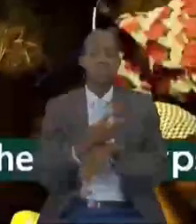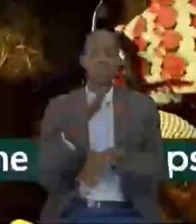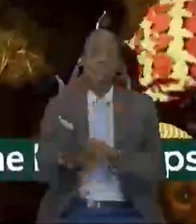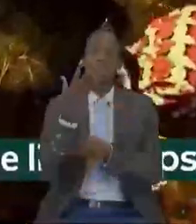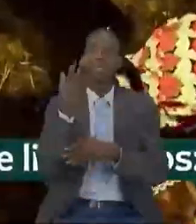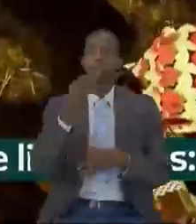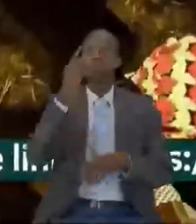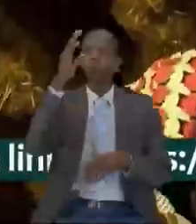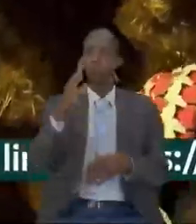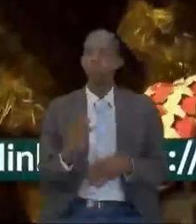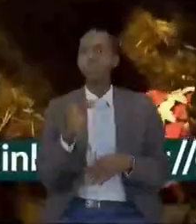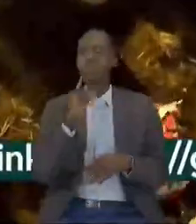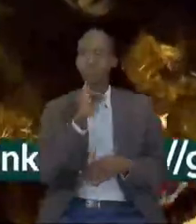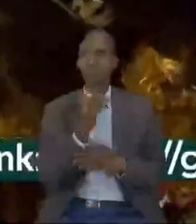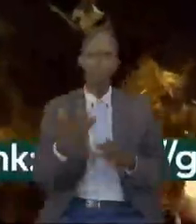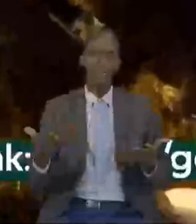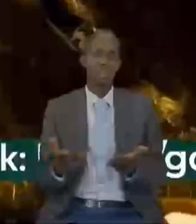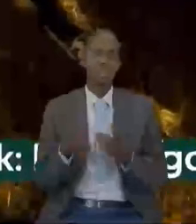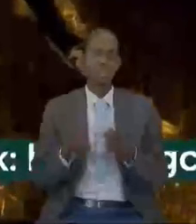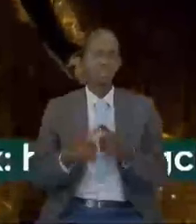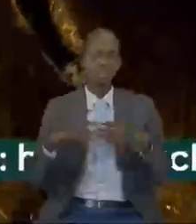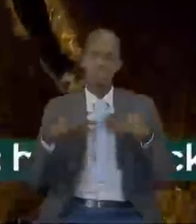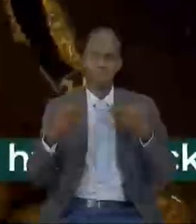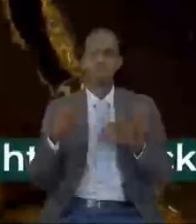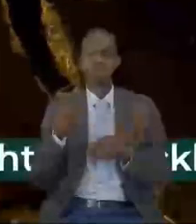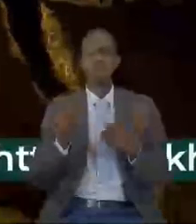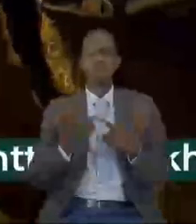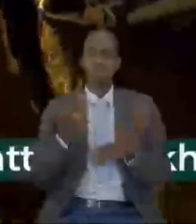Soyons toujours en esprit de prière et vos problèmes vont partir.